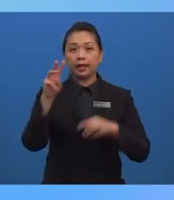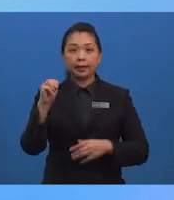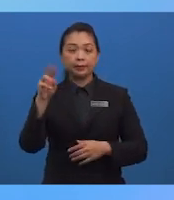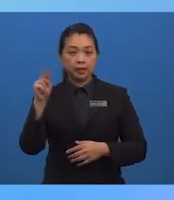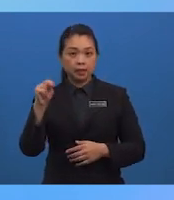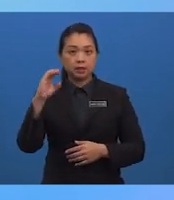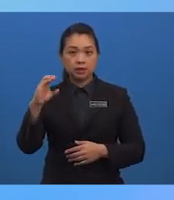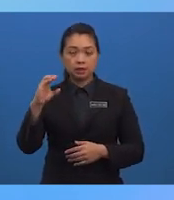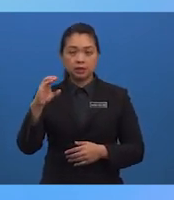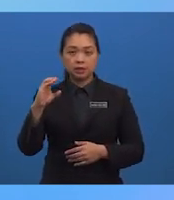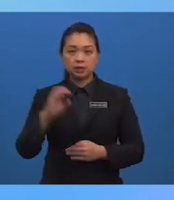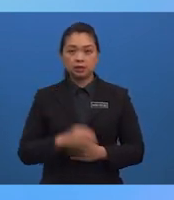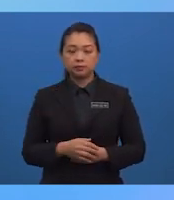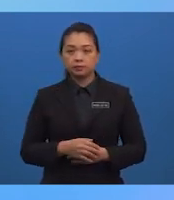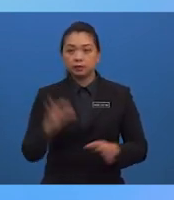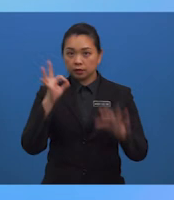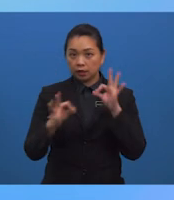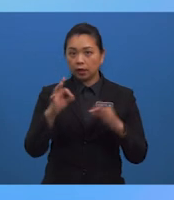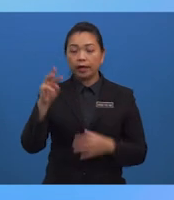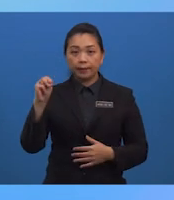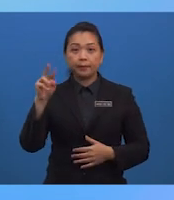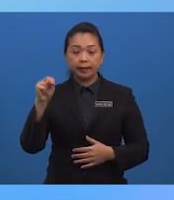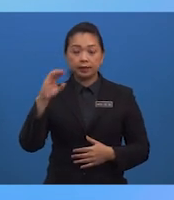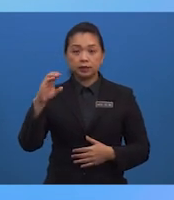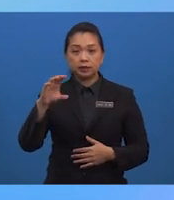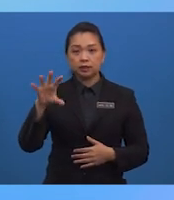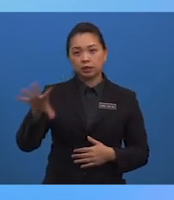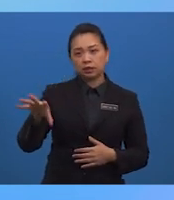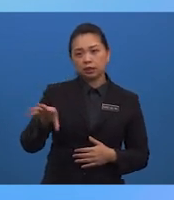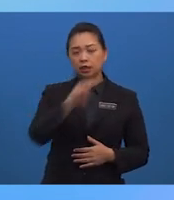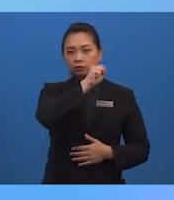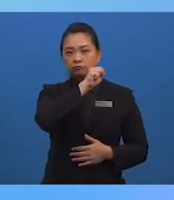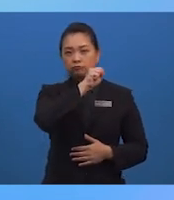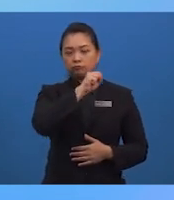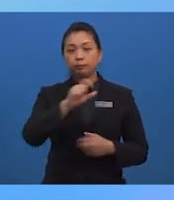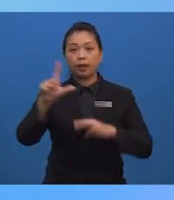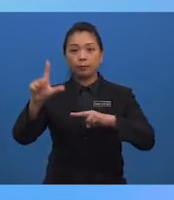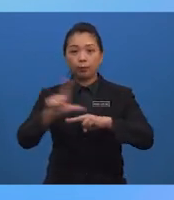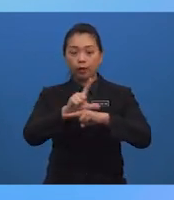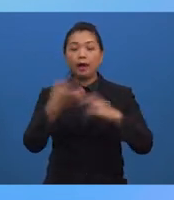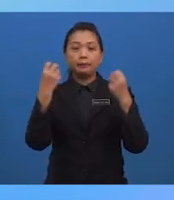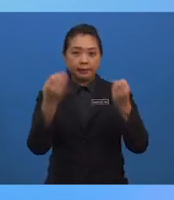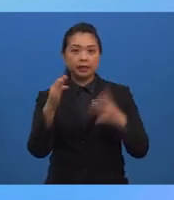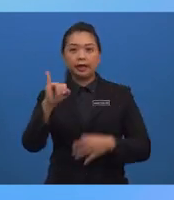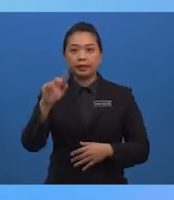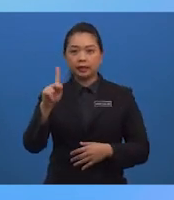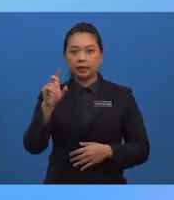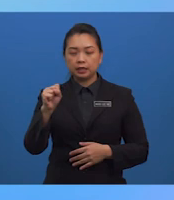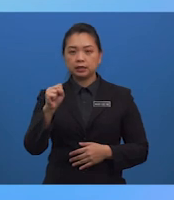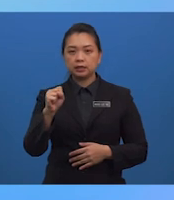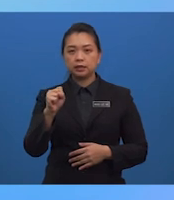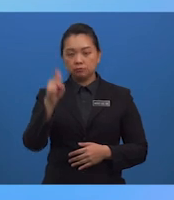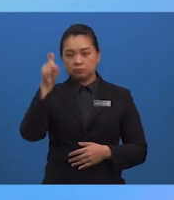melalui skim vendor. Jika MNC menarik pelaburannya, maka banyak IKS terpaksa menghentikan